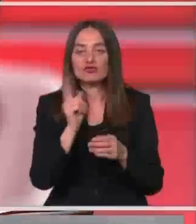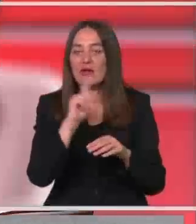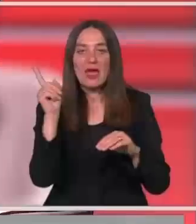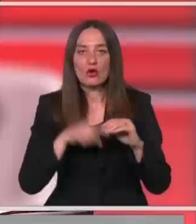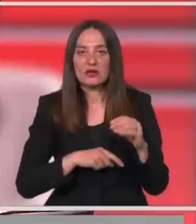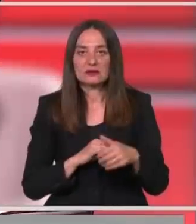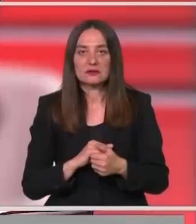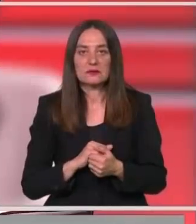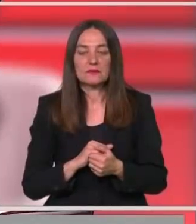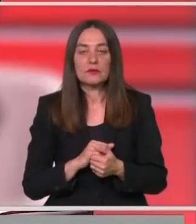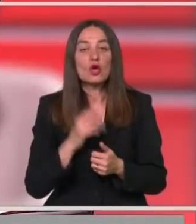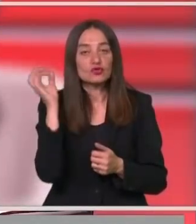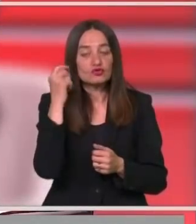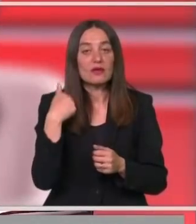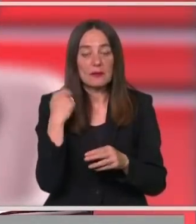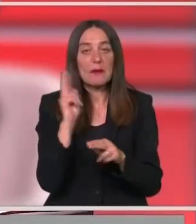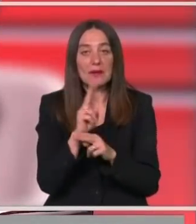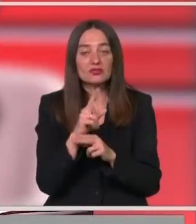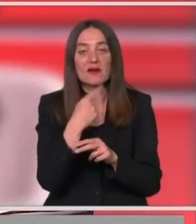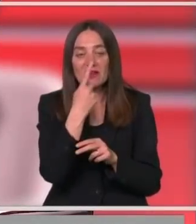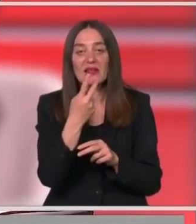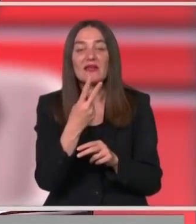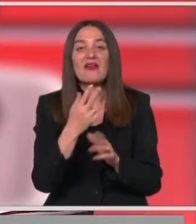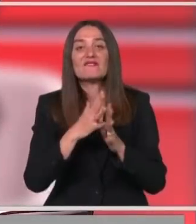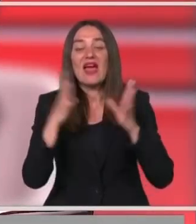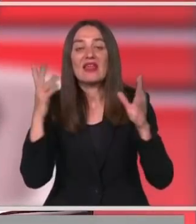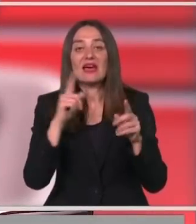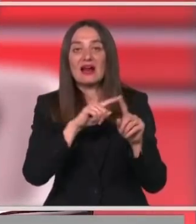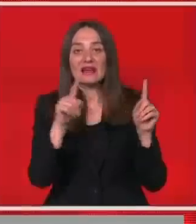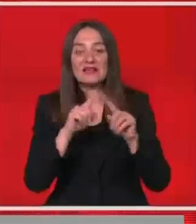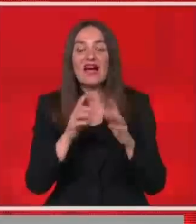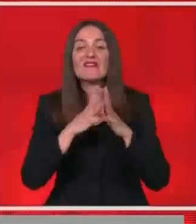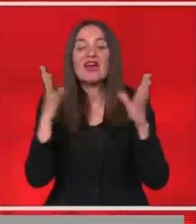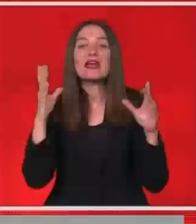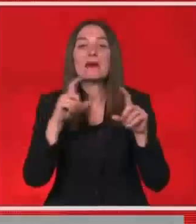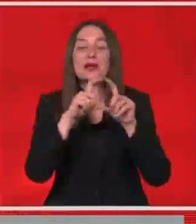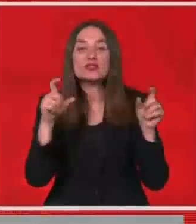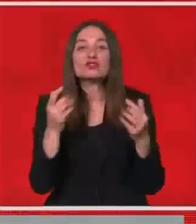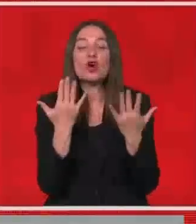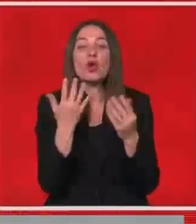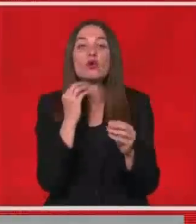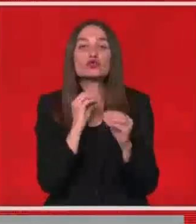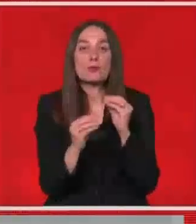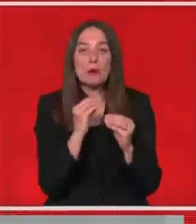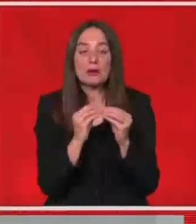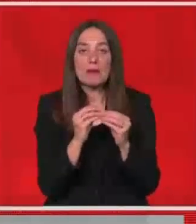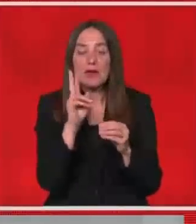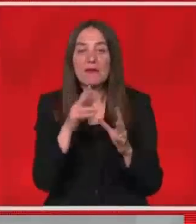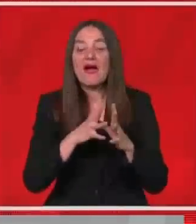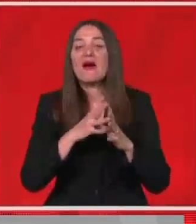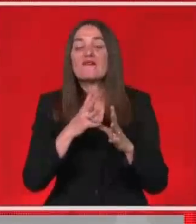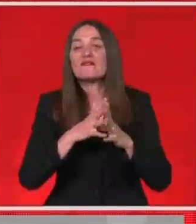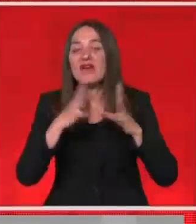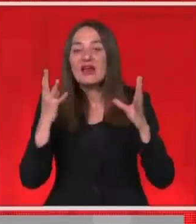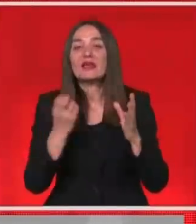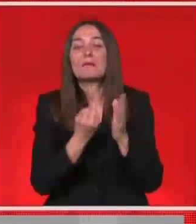Slušajte me pažljivo, pa ćete vidjeti koja je velika razlika. Dakle, velika preduzeća, ukoliko su u problemu, dakle imate veliki broj velikih